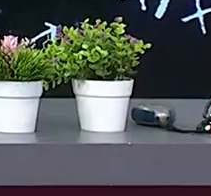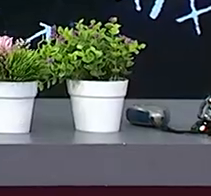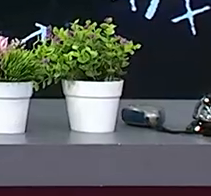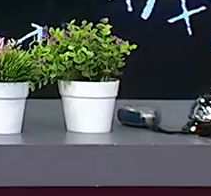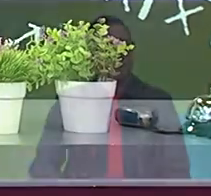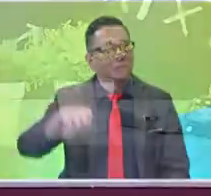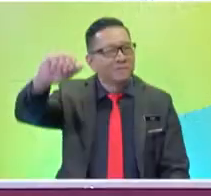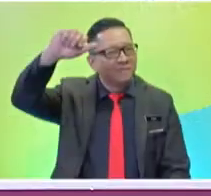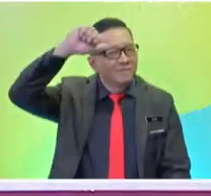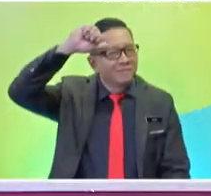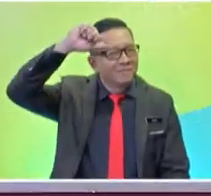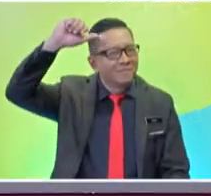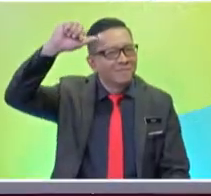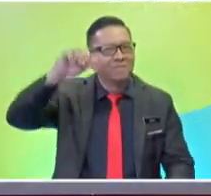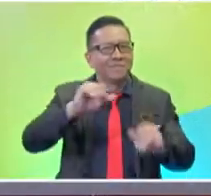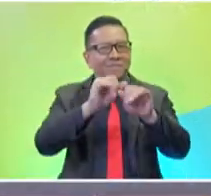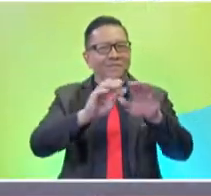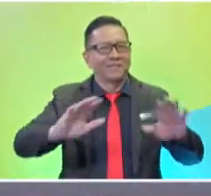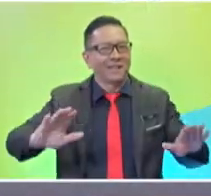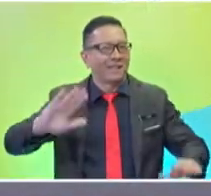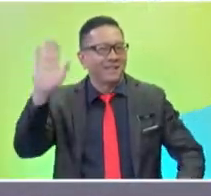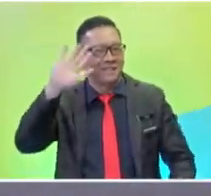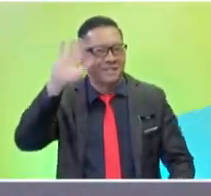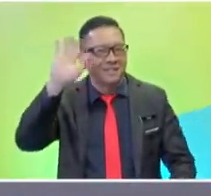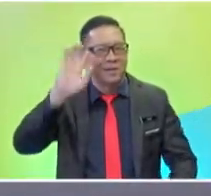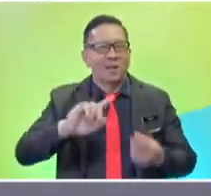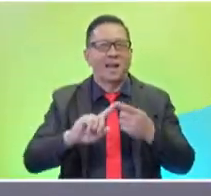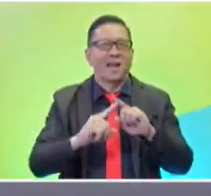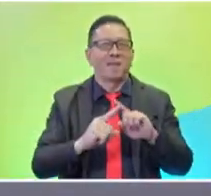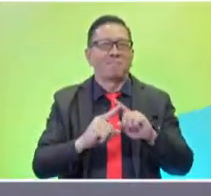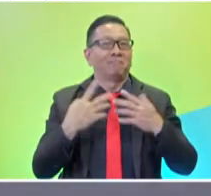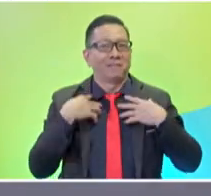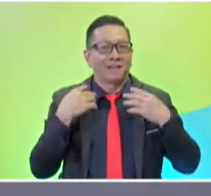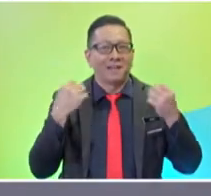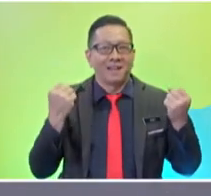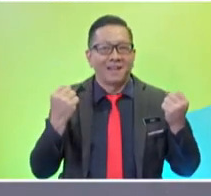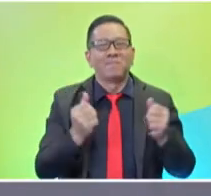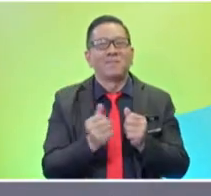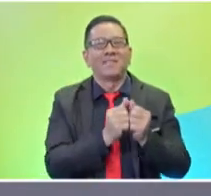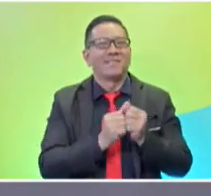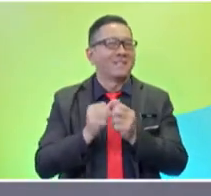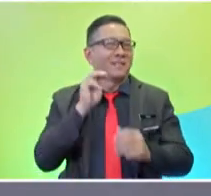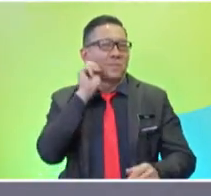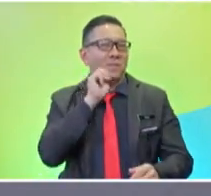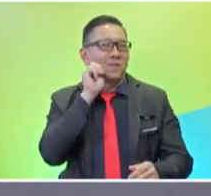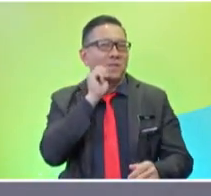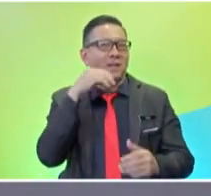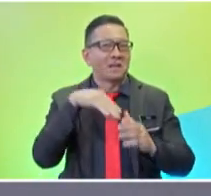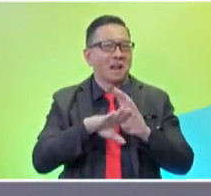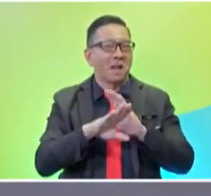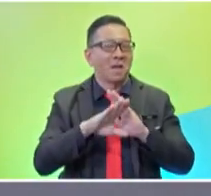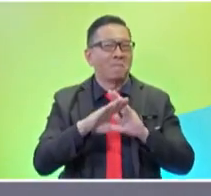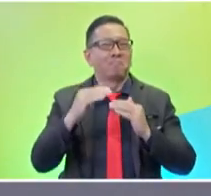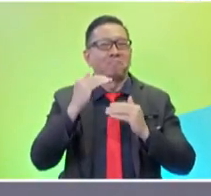Assalamualaikum salam sejahtera Hai kawan-kawan apa kabar Anda bersama saya dalam slot